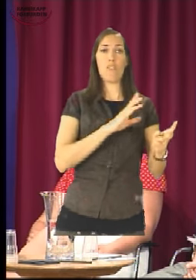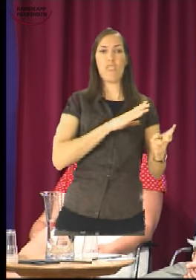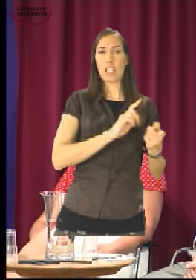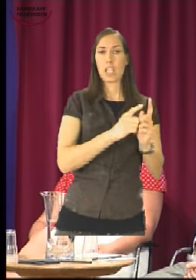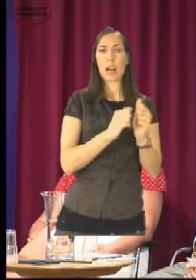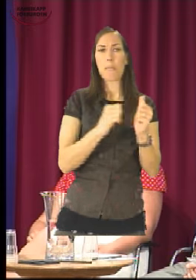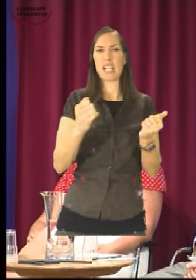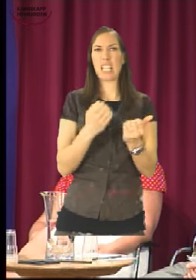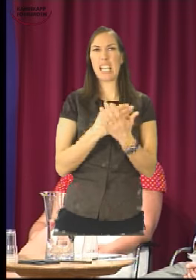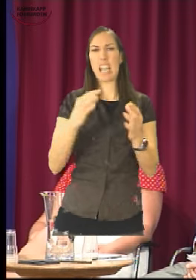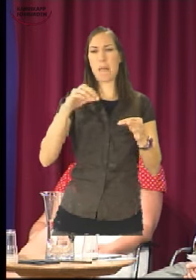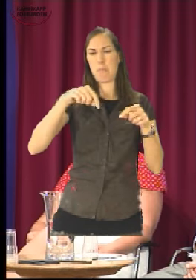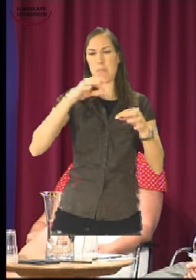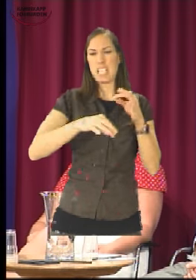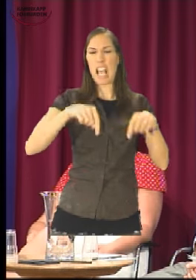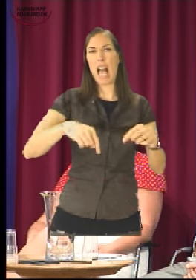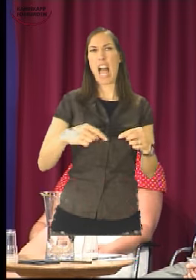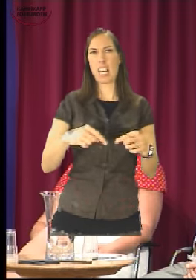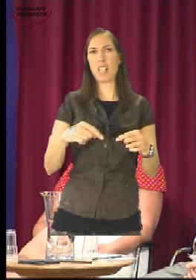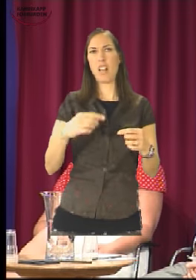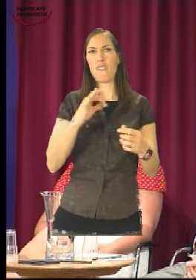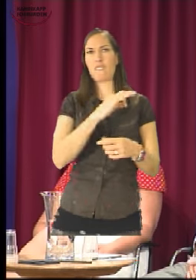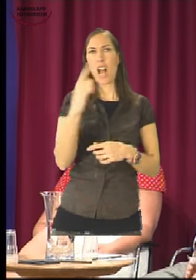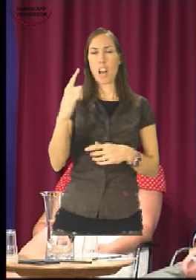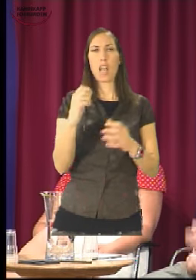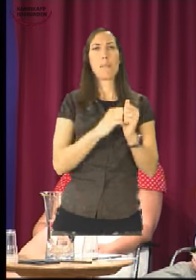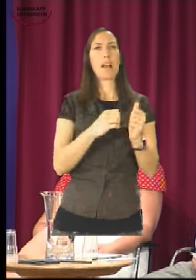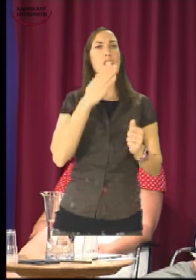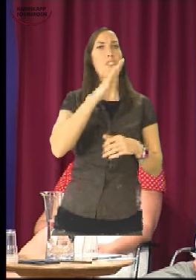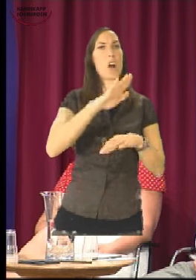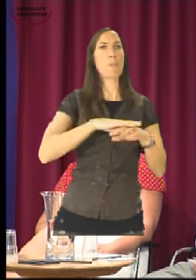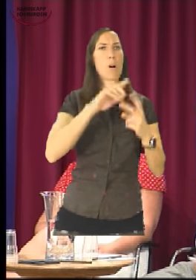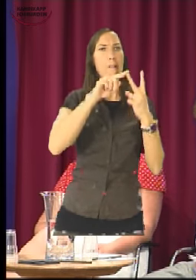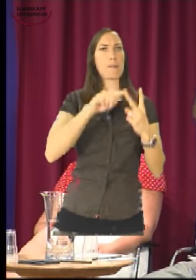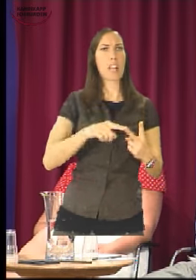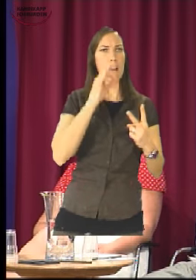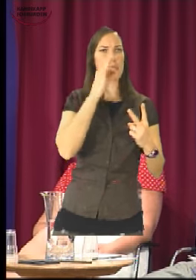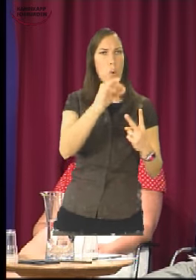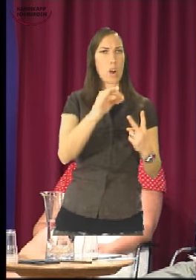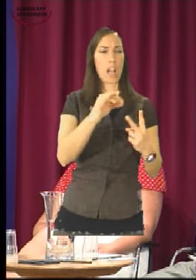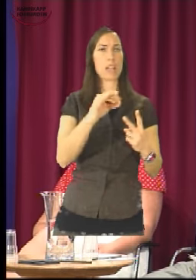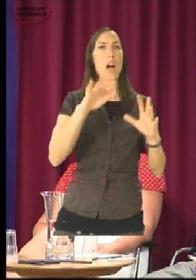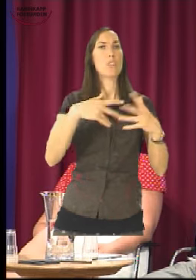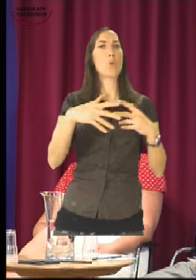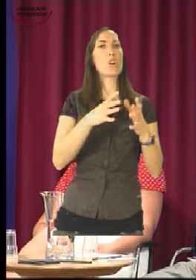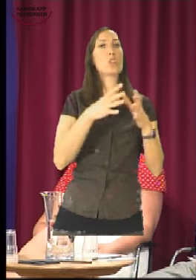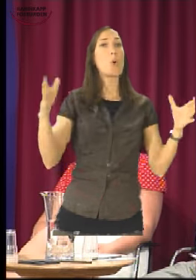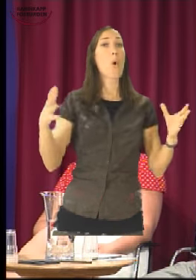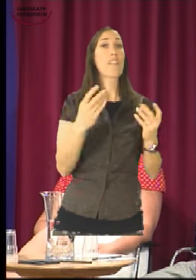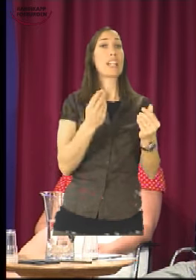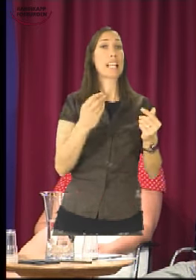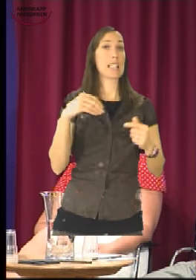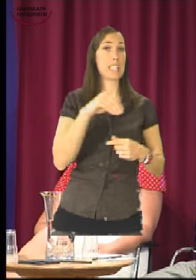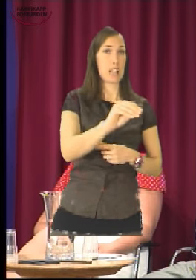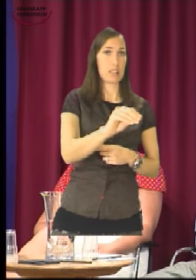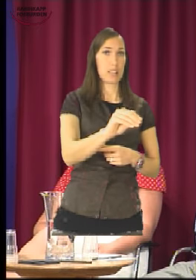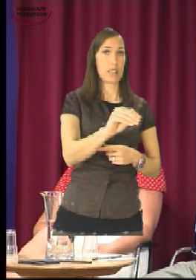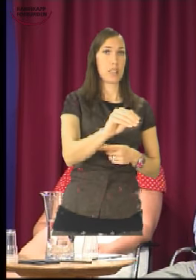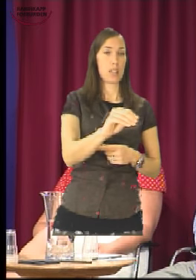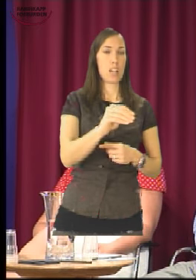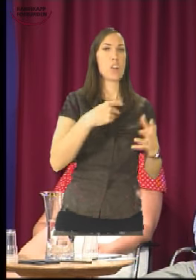här unika fallet. Men för att svara på din andra fråga, så har det ju gjorts stora kvalitetssatsningar. Och man har gjort